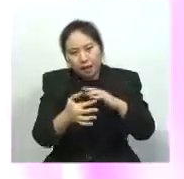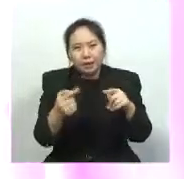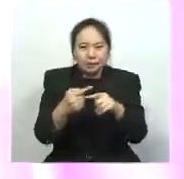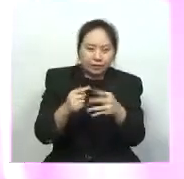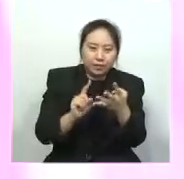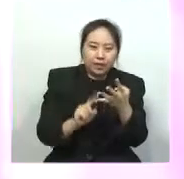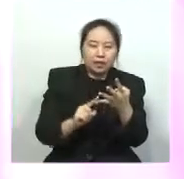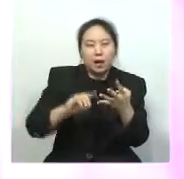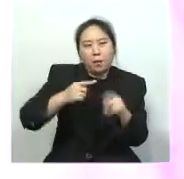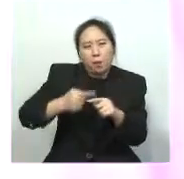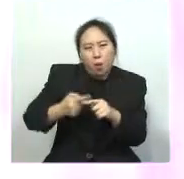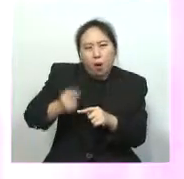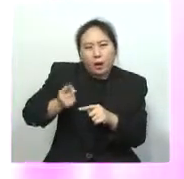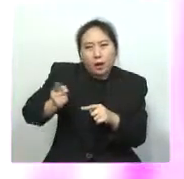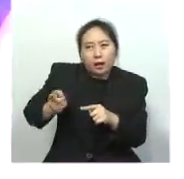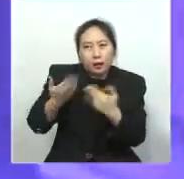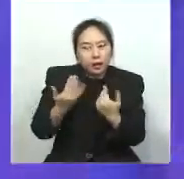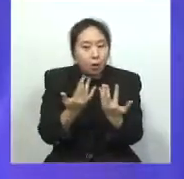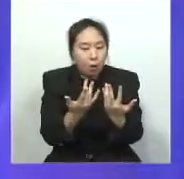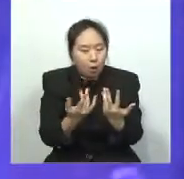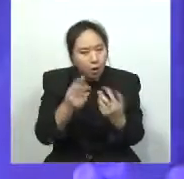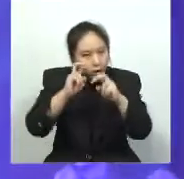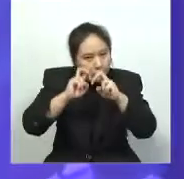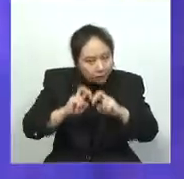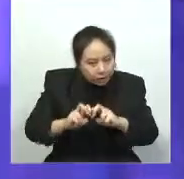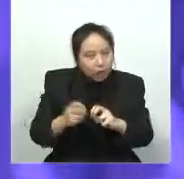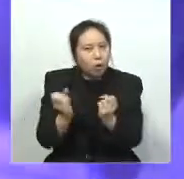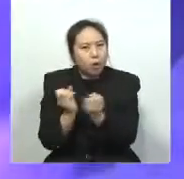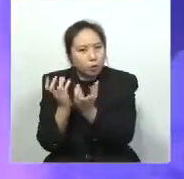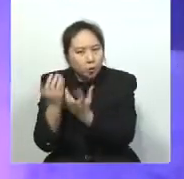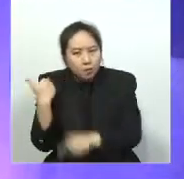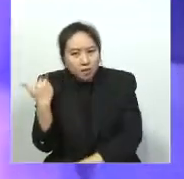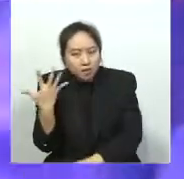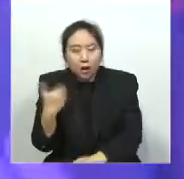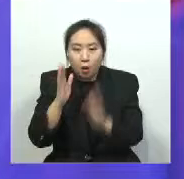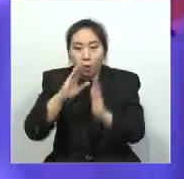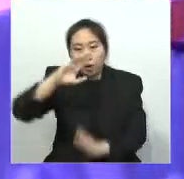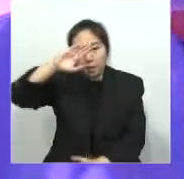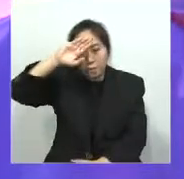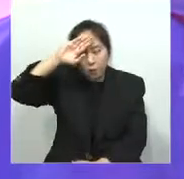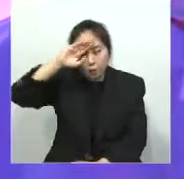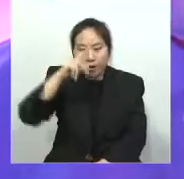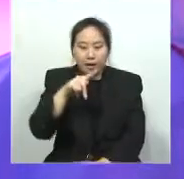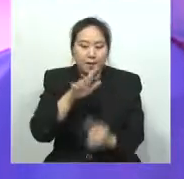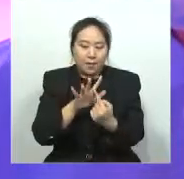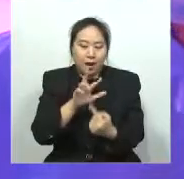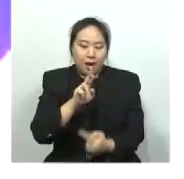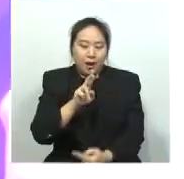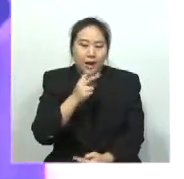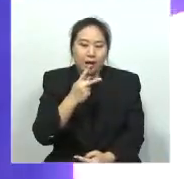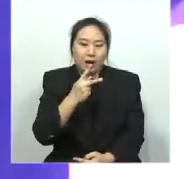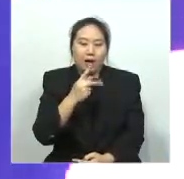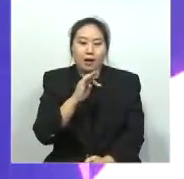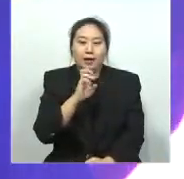รังโดยจะทำการศึกษาถึงผลข้างเคียงของโรคควบคู่ไปด้วยนะครับแล้วก็จะศึกษาในผู้ป่วยโรคพาร์กินสันอัลไซเมอร์แล้วก็โร